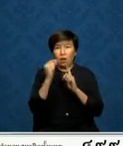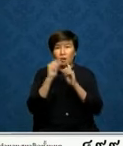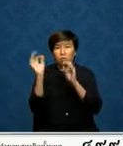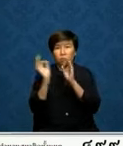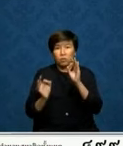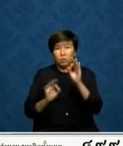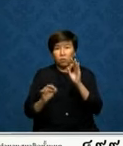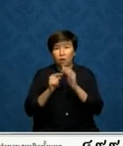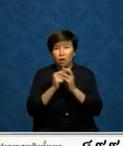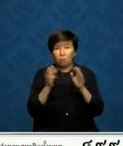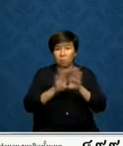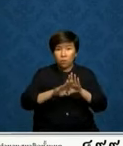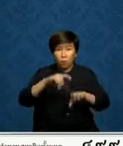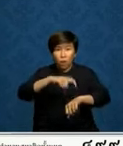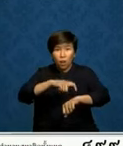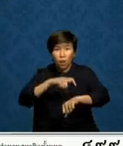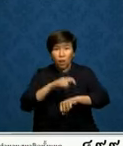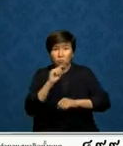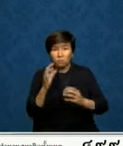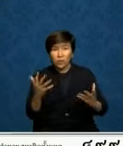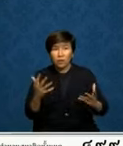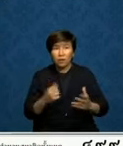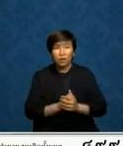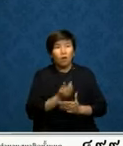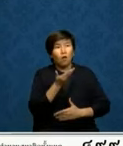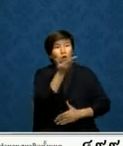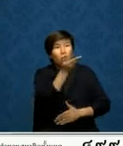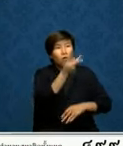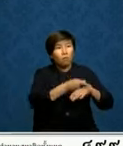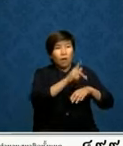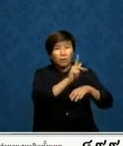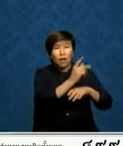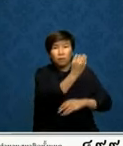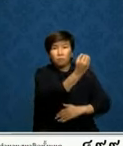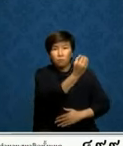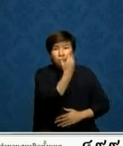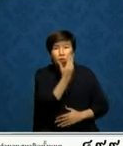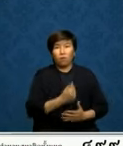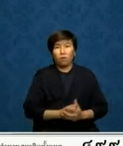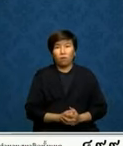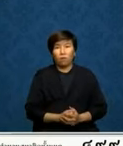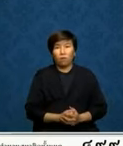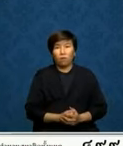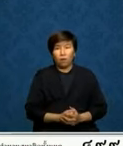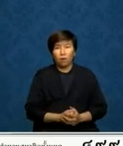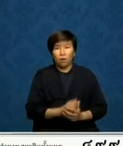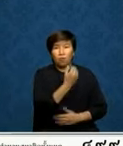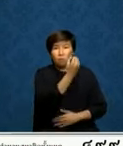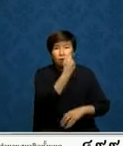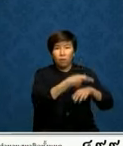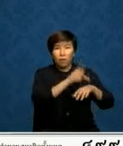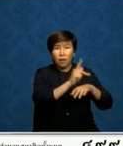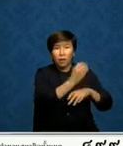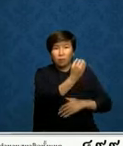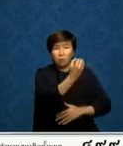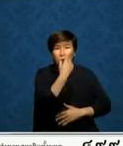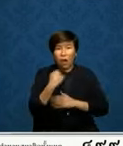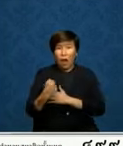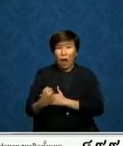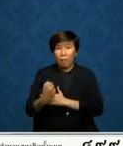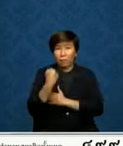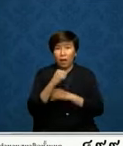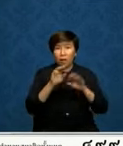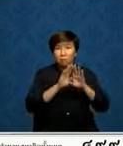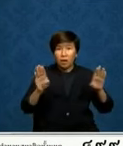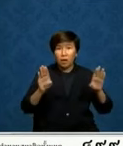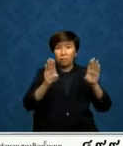ะบอกว่าจะปิดตอนไหนอย่างไรแต่นั้นผมบอกว่าขอคำมั่นจากท่านประธานในฐานะที่ท่านประธานวินิจฉัยถูกต้องนะครับว่าท่านมีอำนาจในการเปิดหรือปิดต่